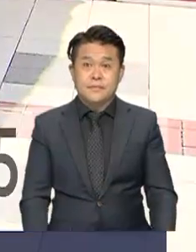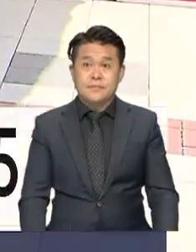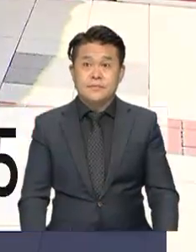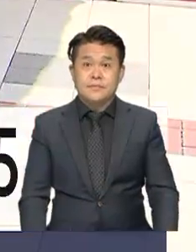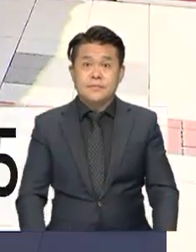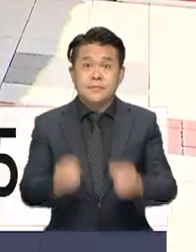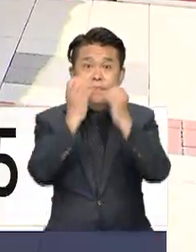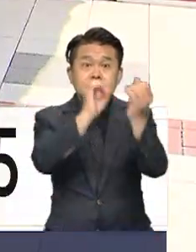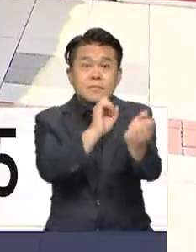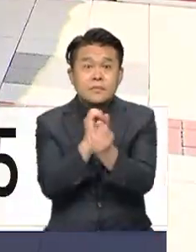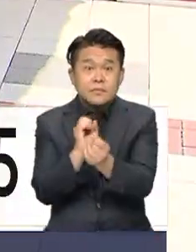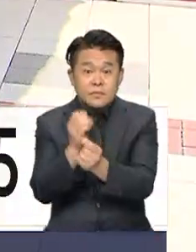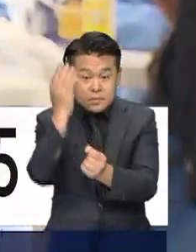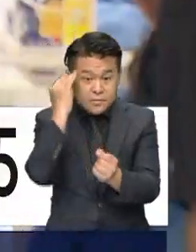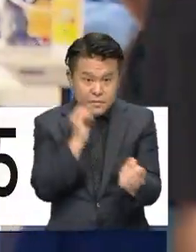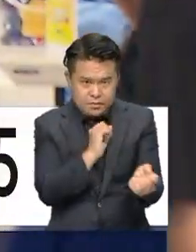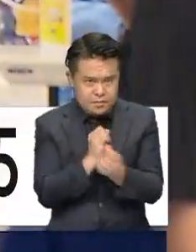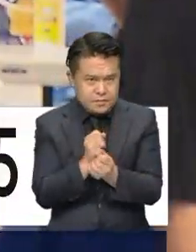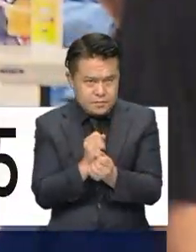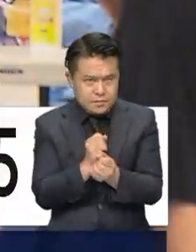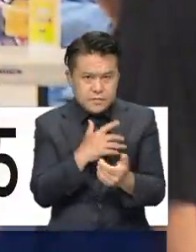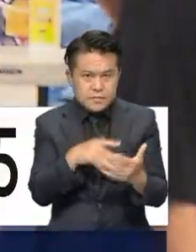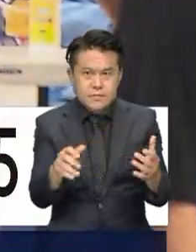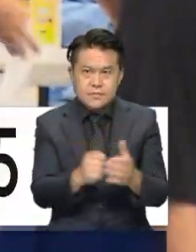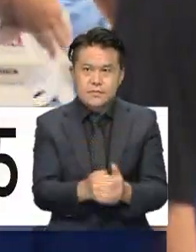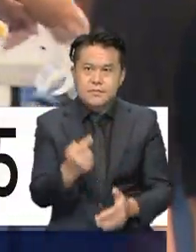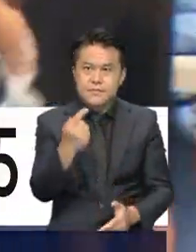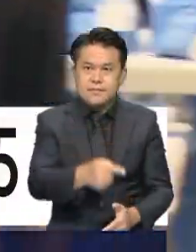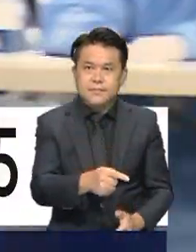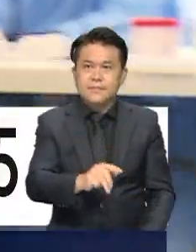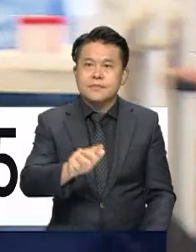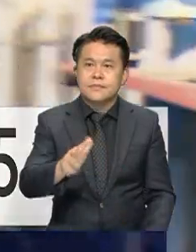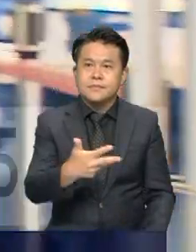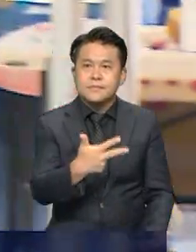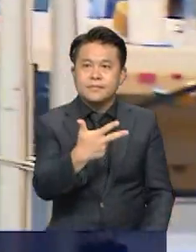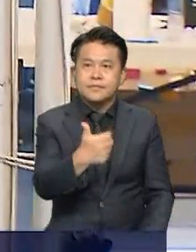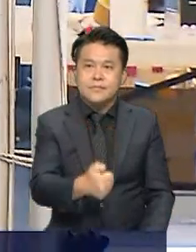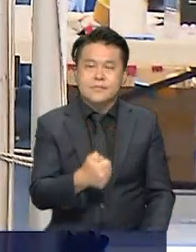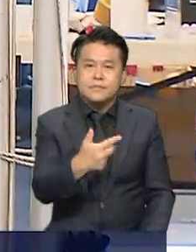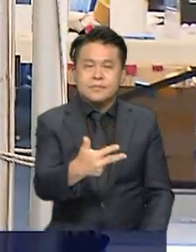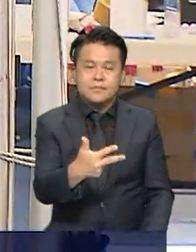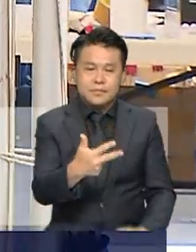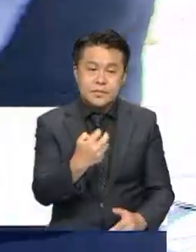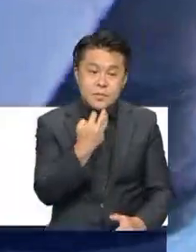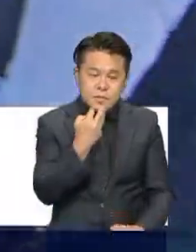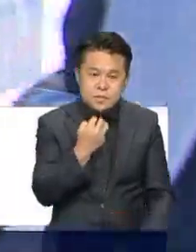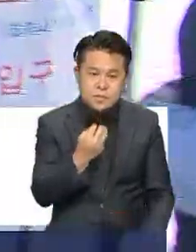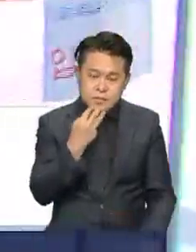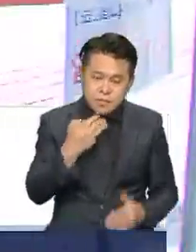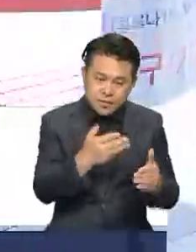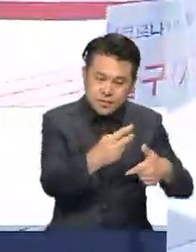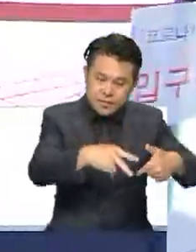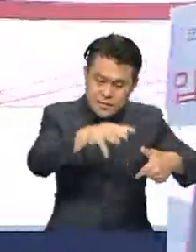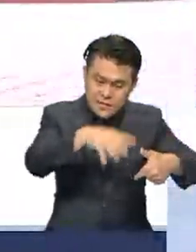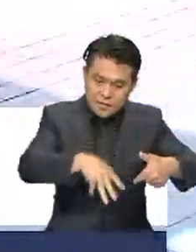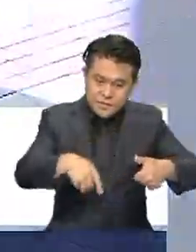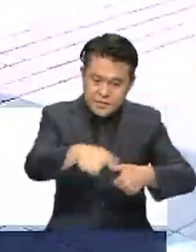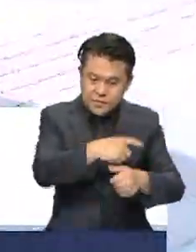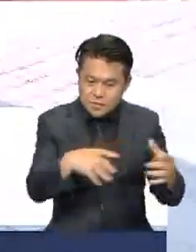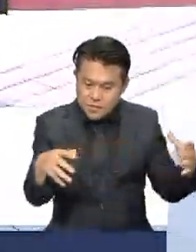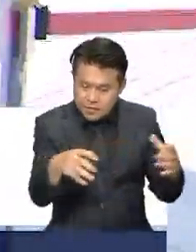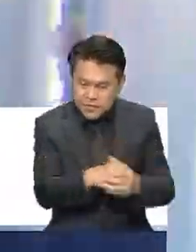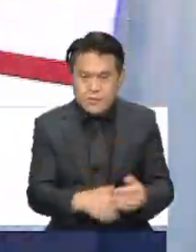신규 확진자 가운데 국내 감염 사례는 1,857명입니다. 지역별로 보면 서울과 경기, 인천 등